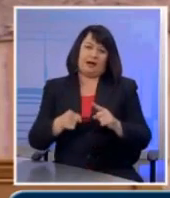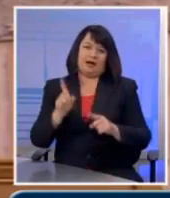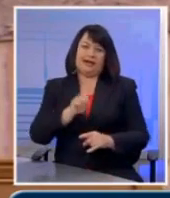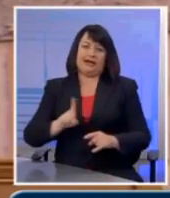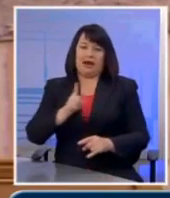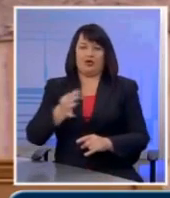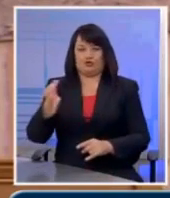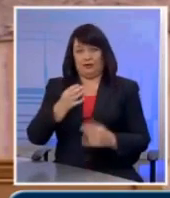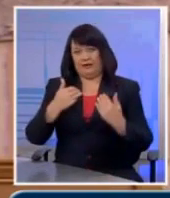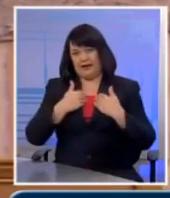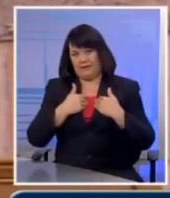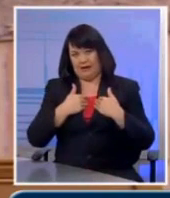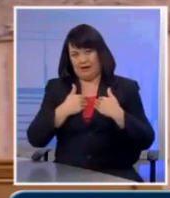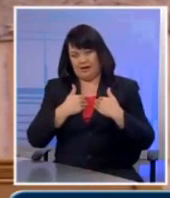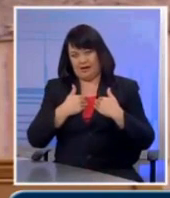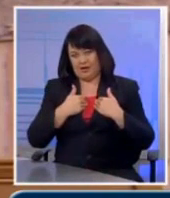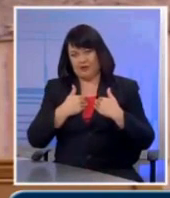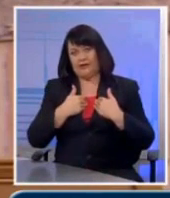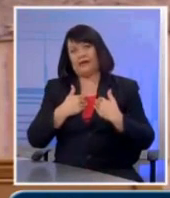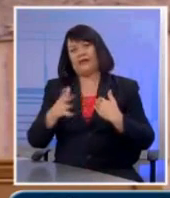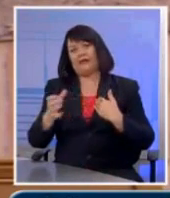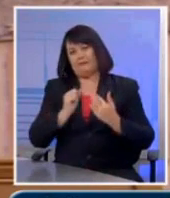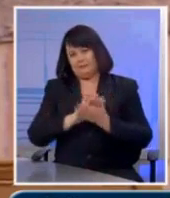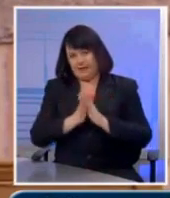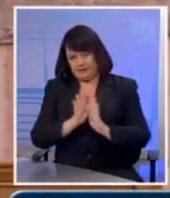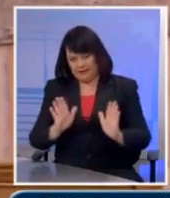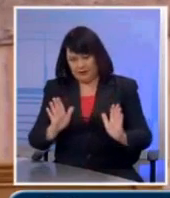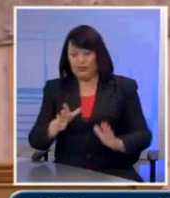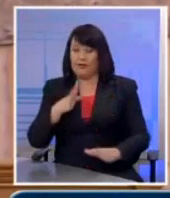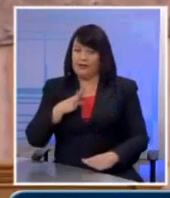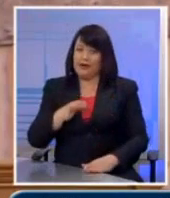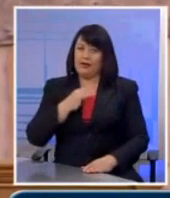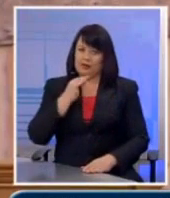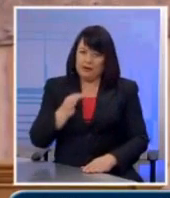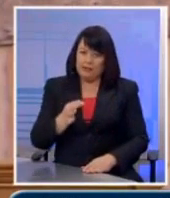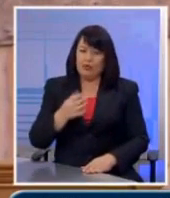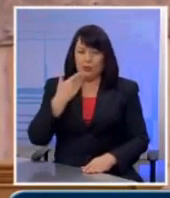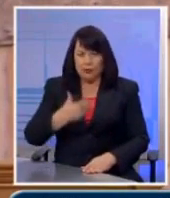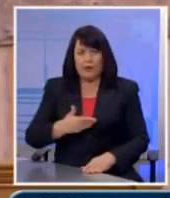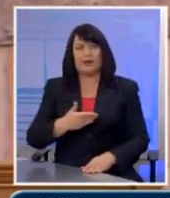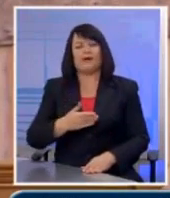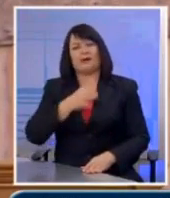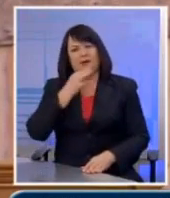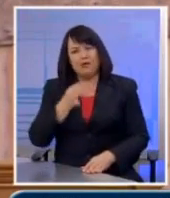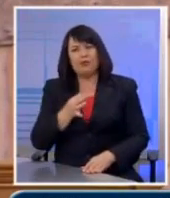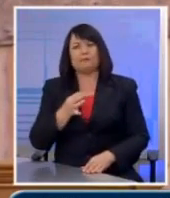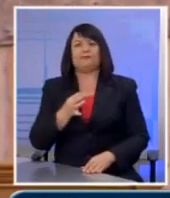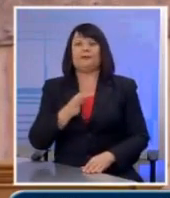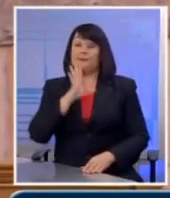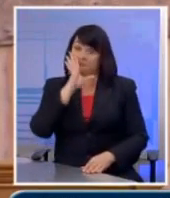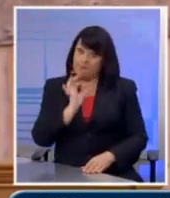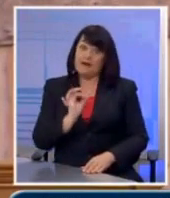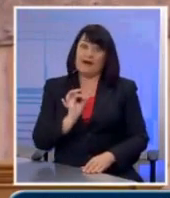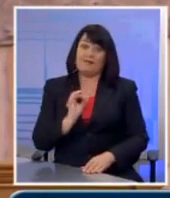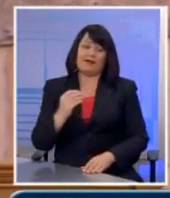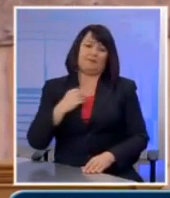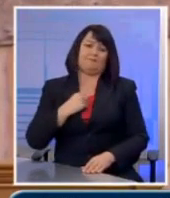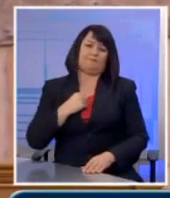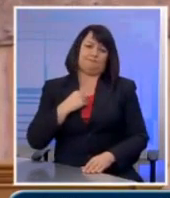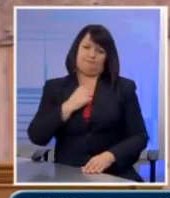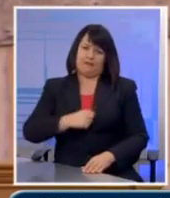ο αρχηγός της αξιωματικής αντιπολίτευσης. Και θέλω να ολοκληρώσω λέγοντας ότι πραγματικά είναι